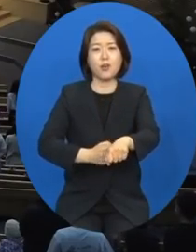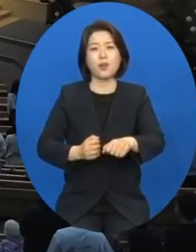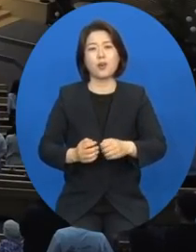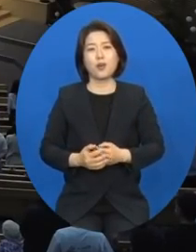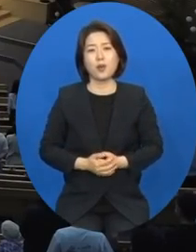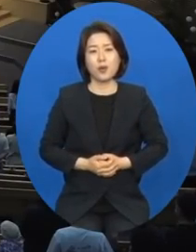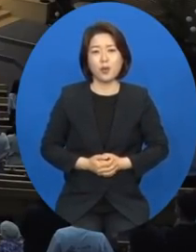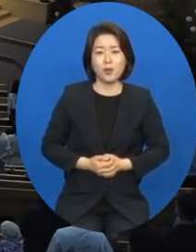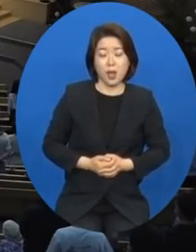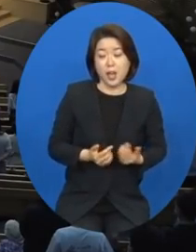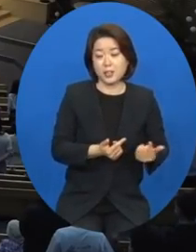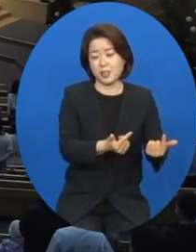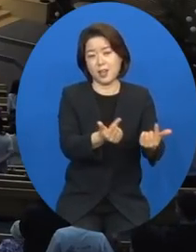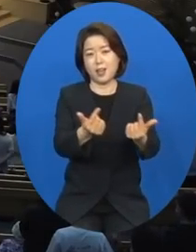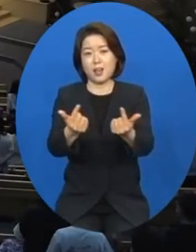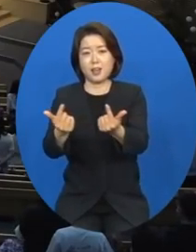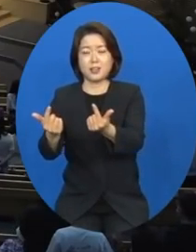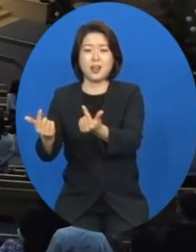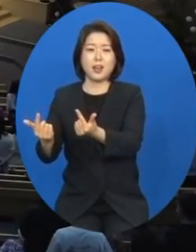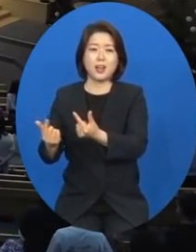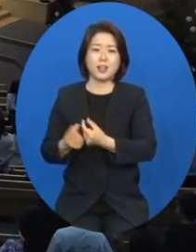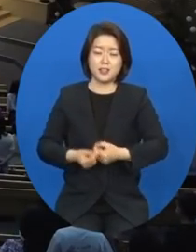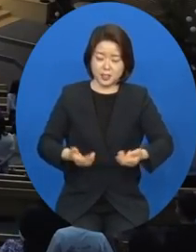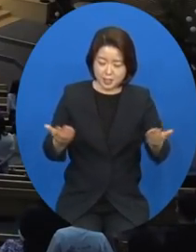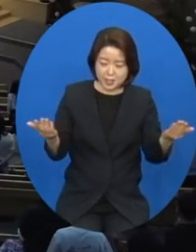seoul 아